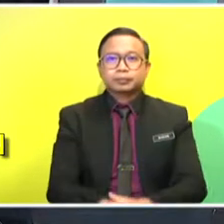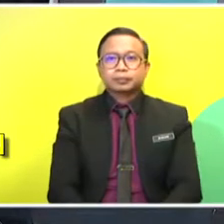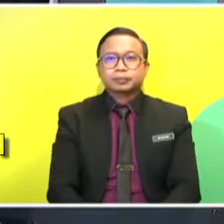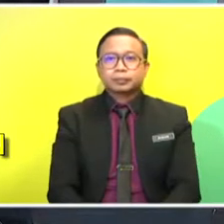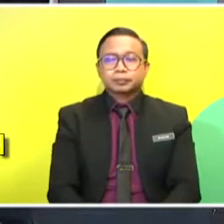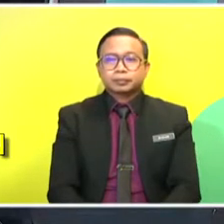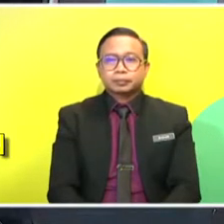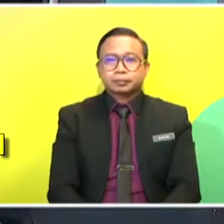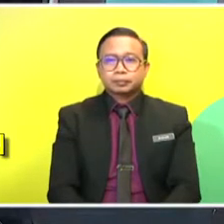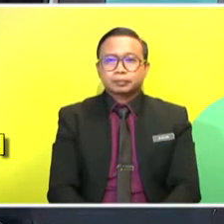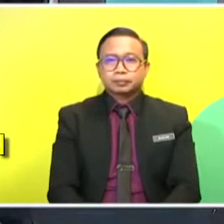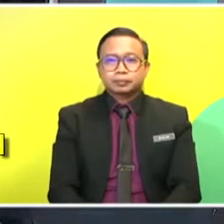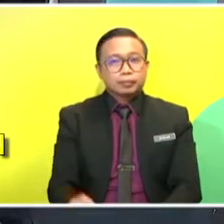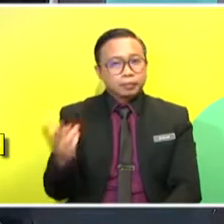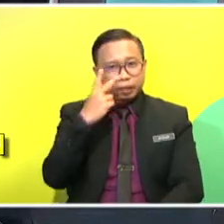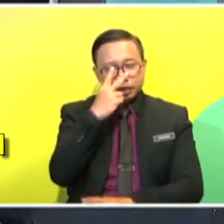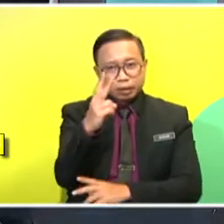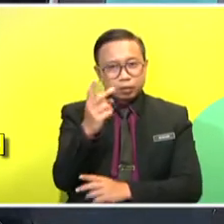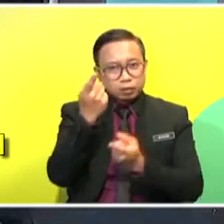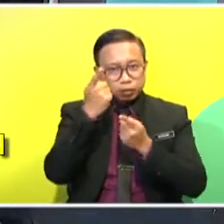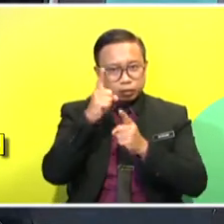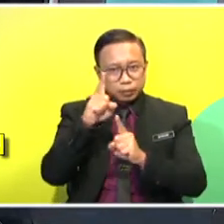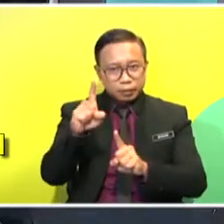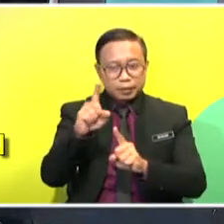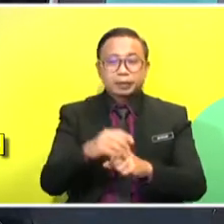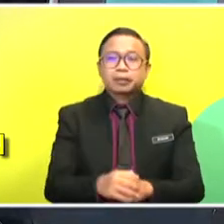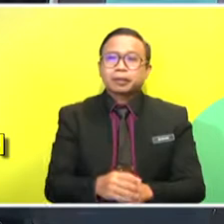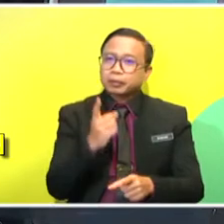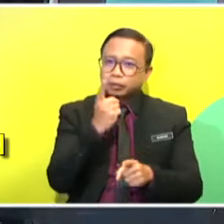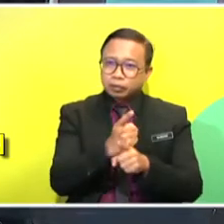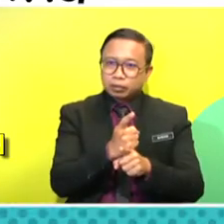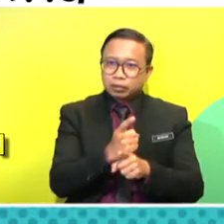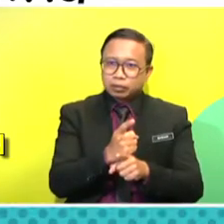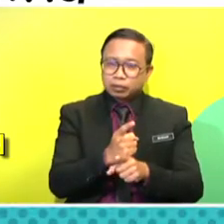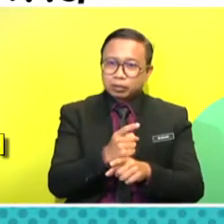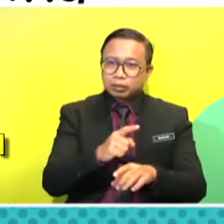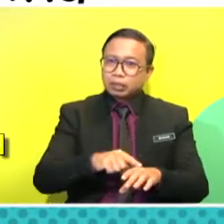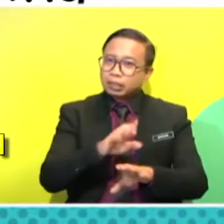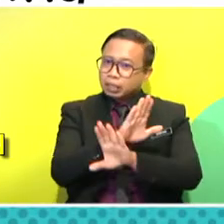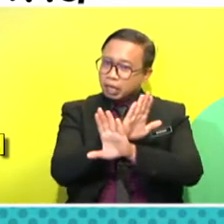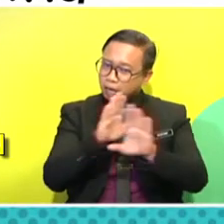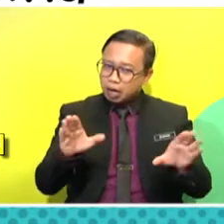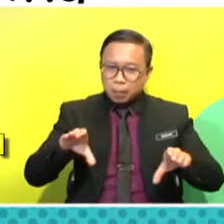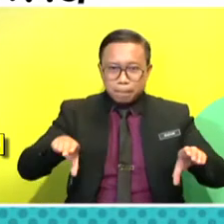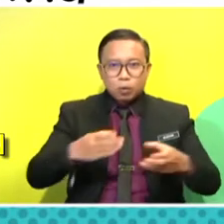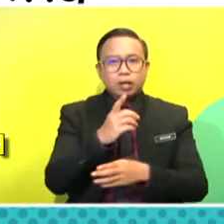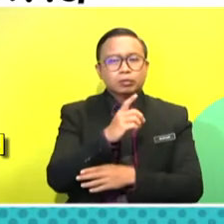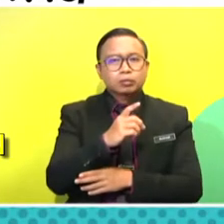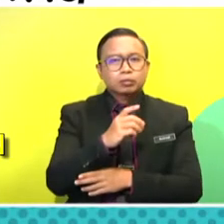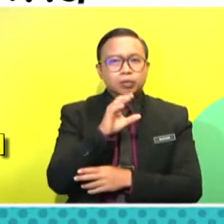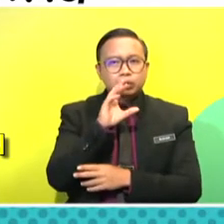Bagaimana? Okey, mari kita tengok jawapan yang sebenar iaitu dilarang membuat bising.